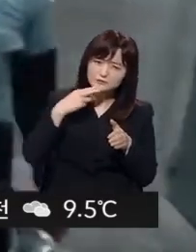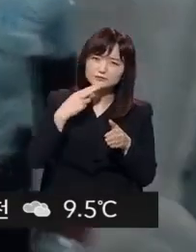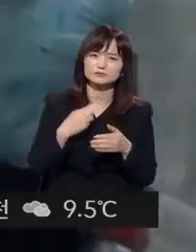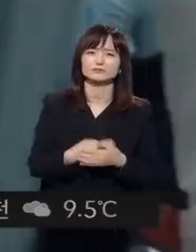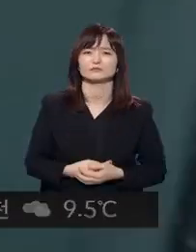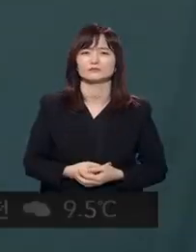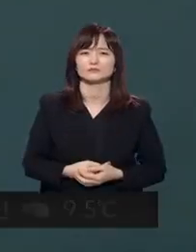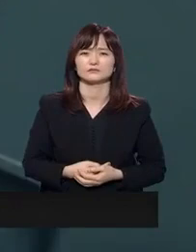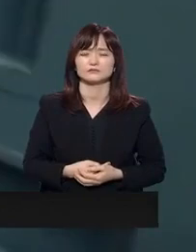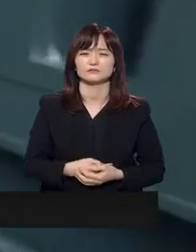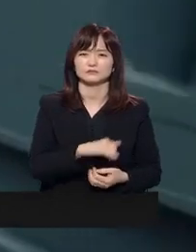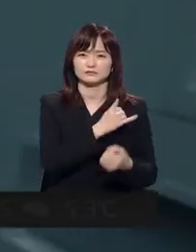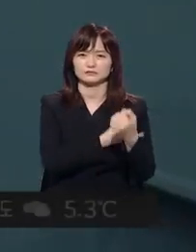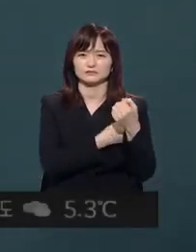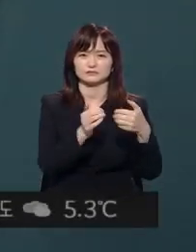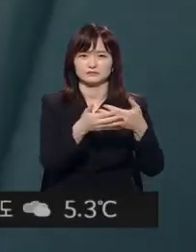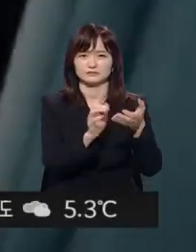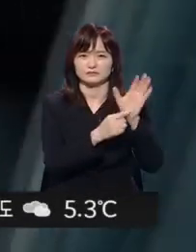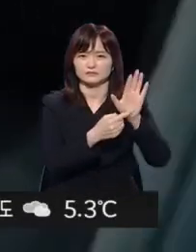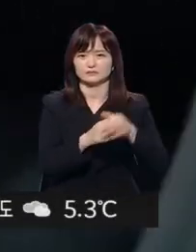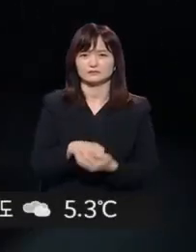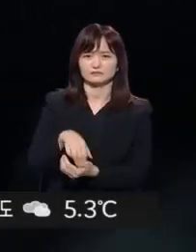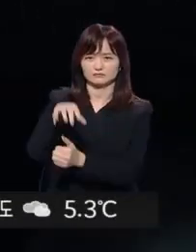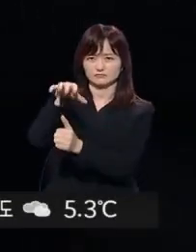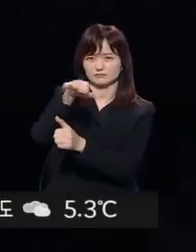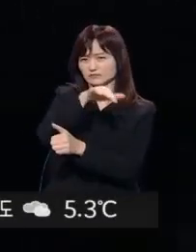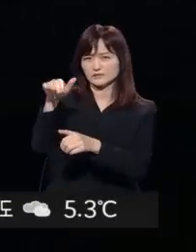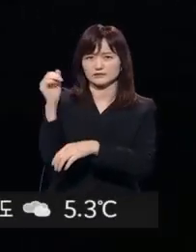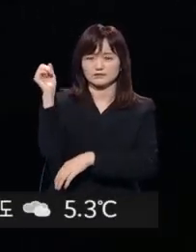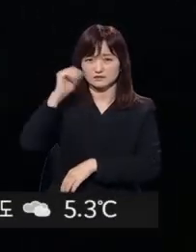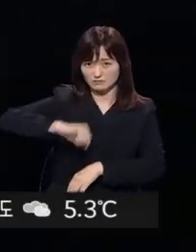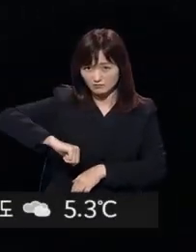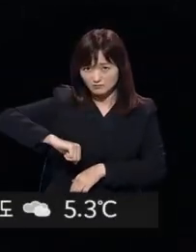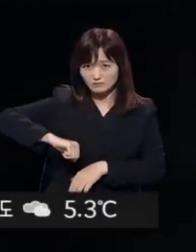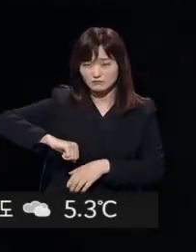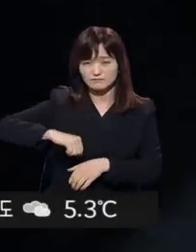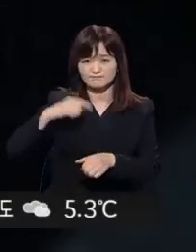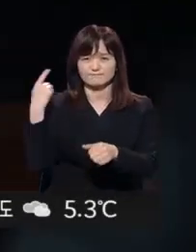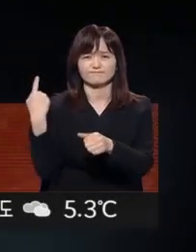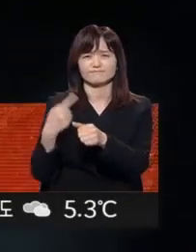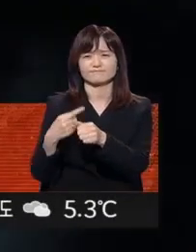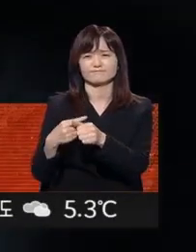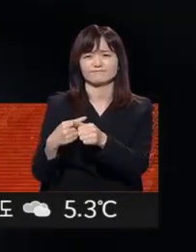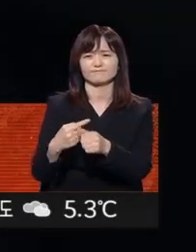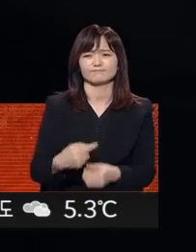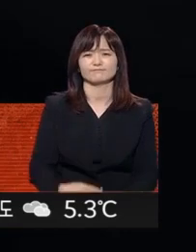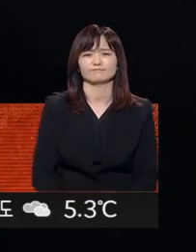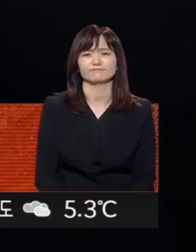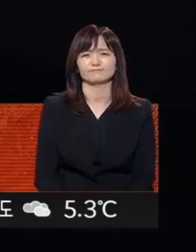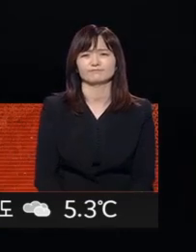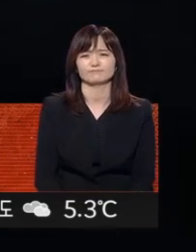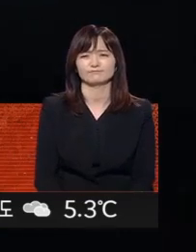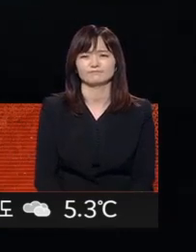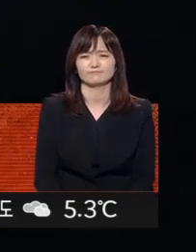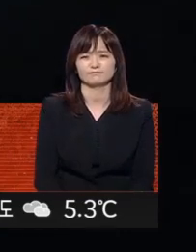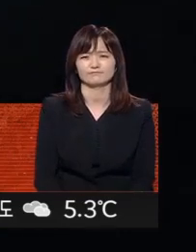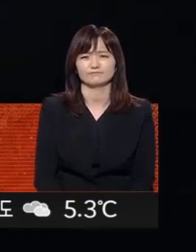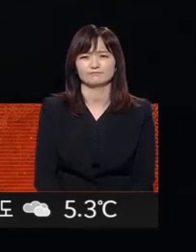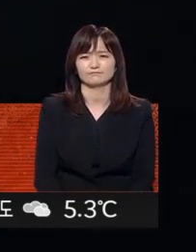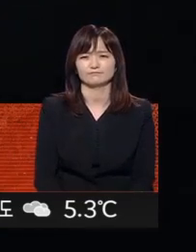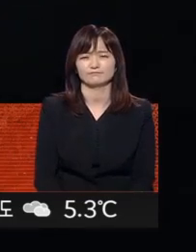들고요. 그래서 인권 단체들이 이거 수감 기준 위반한 거 아니냐 이렇게 비난을 하고 있습니다. 아, 뭐